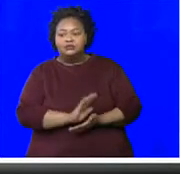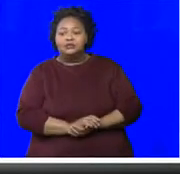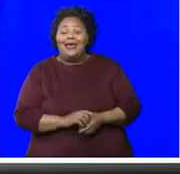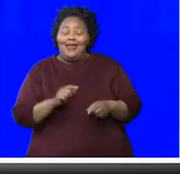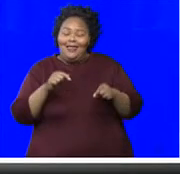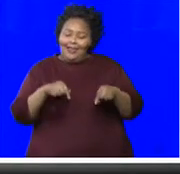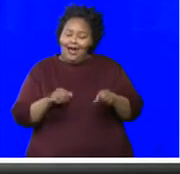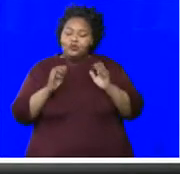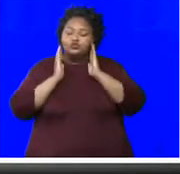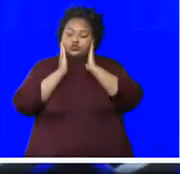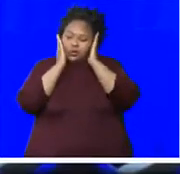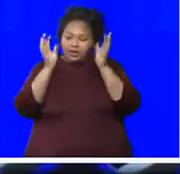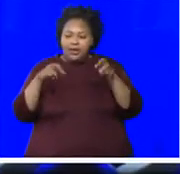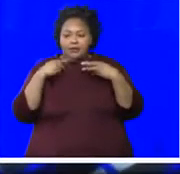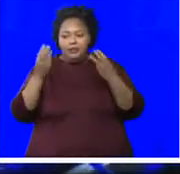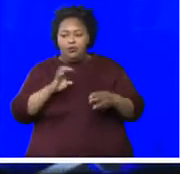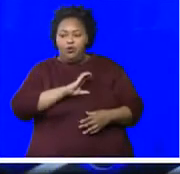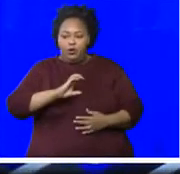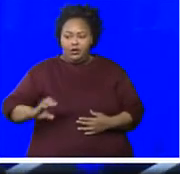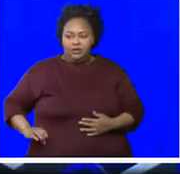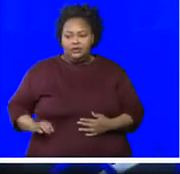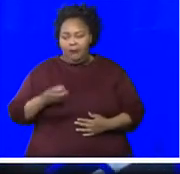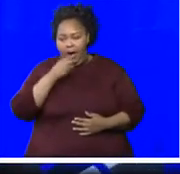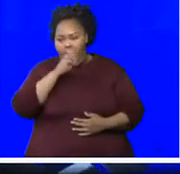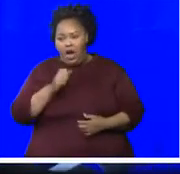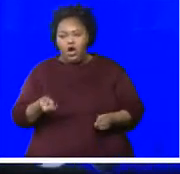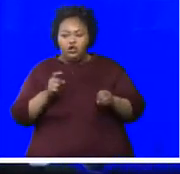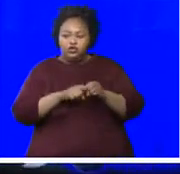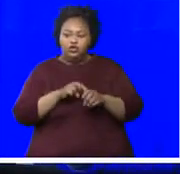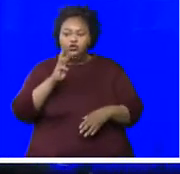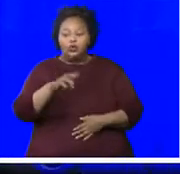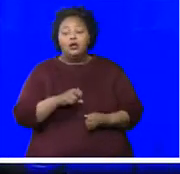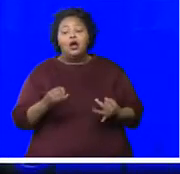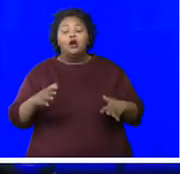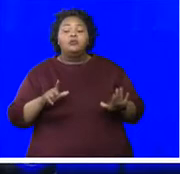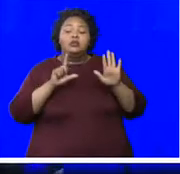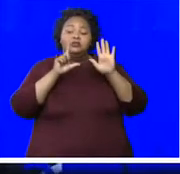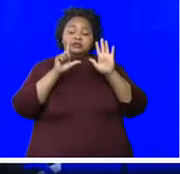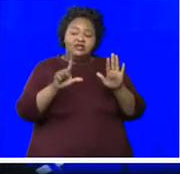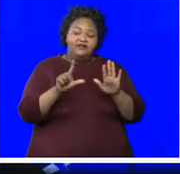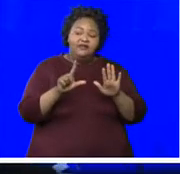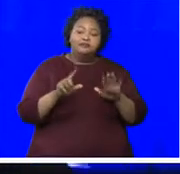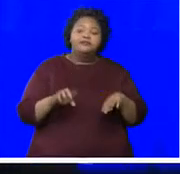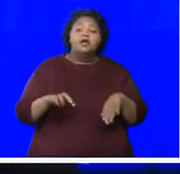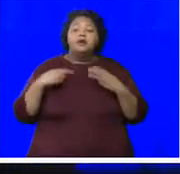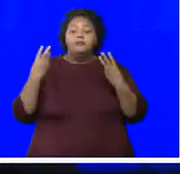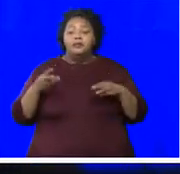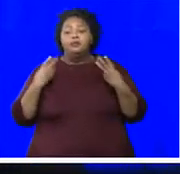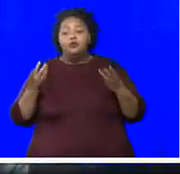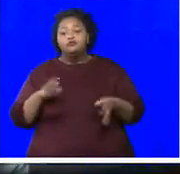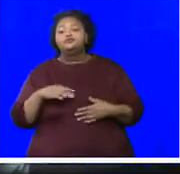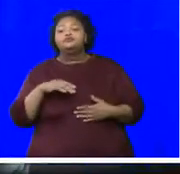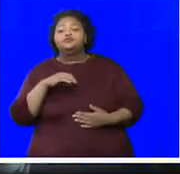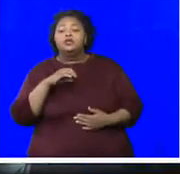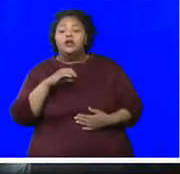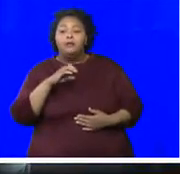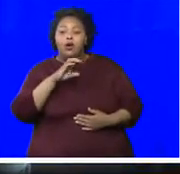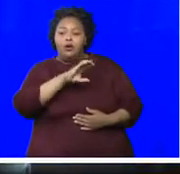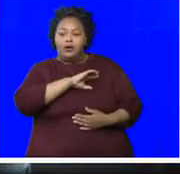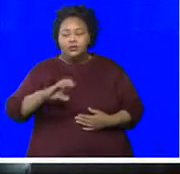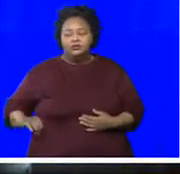wale umsebenzi lo I praise basikhombisa abahlabeleli labangemaswadi labatawe bahlabela kulomcimbi